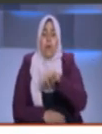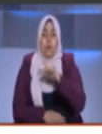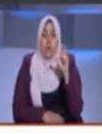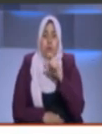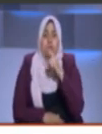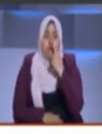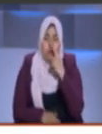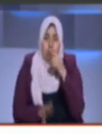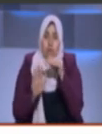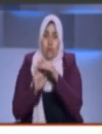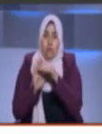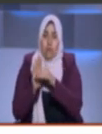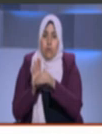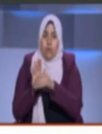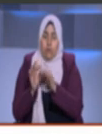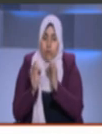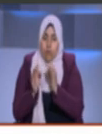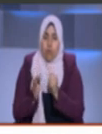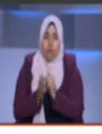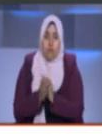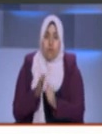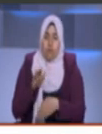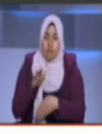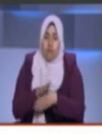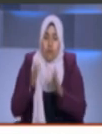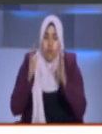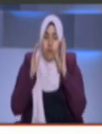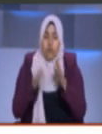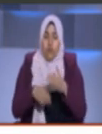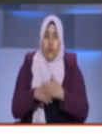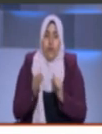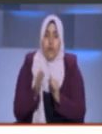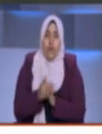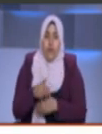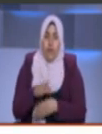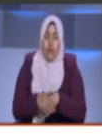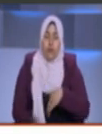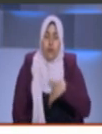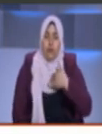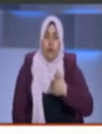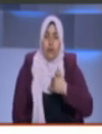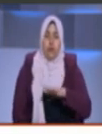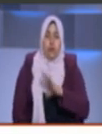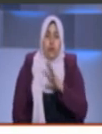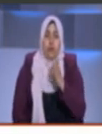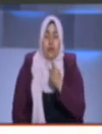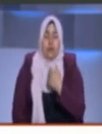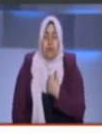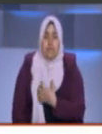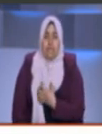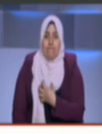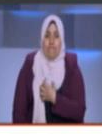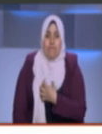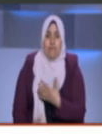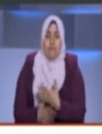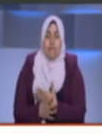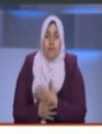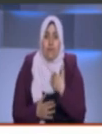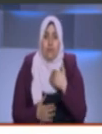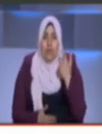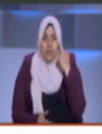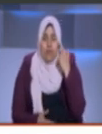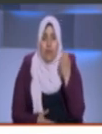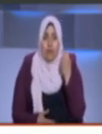ملتزمين بعدم الخروج، ويستشعرون الحرج عندما كانوا